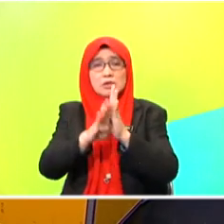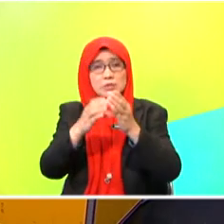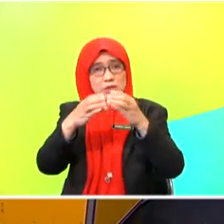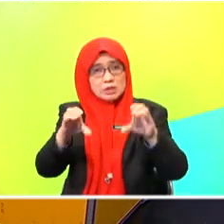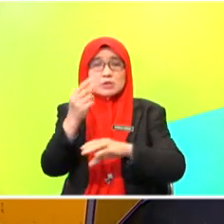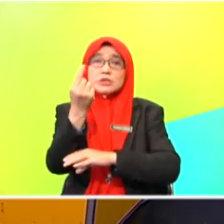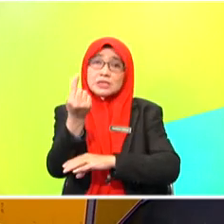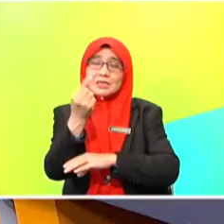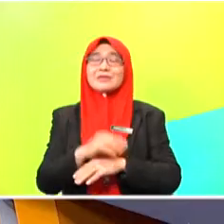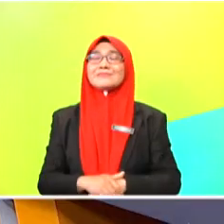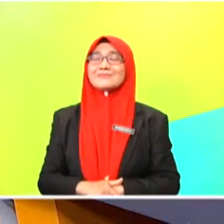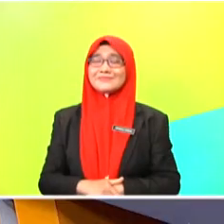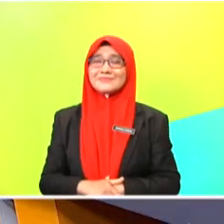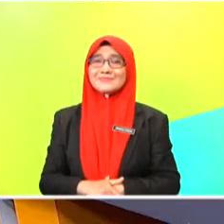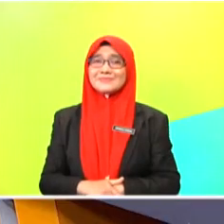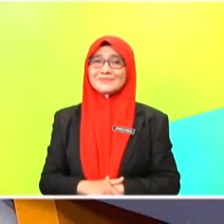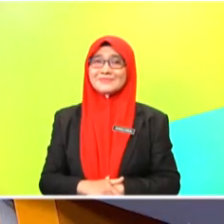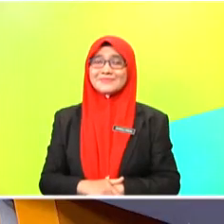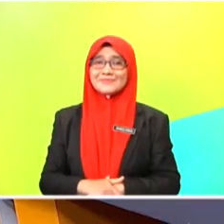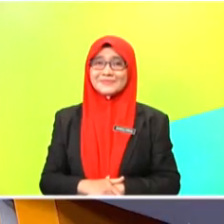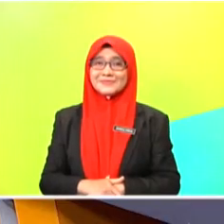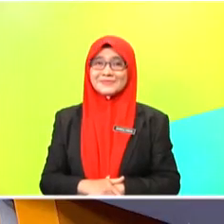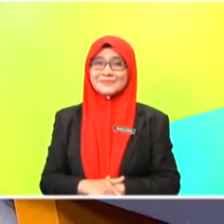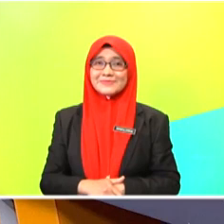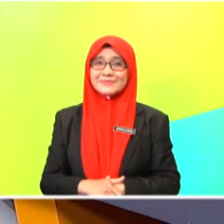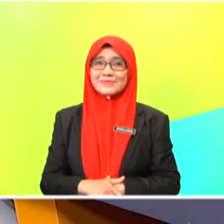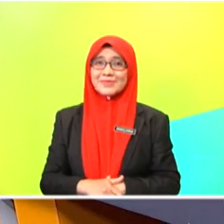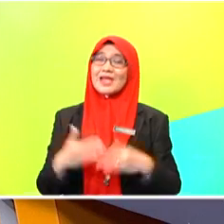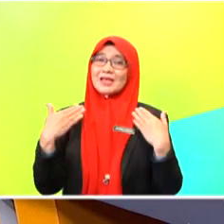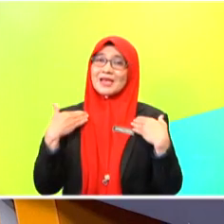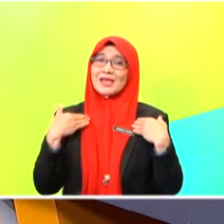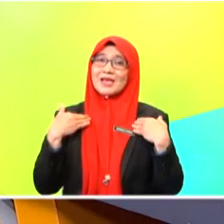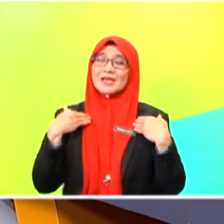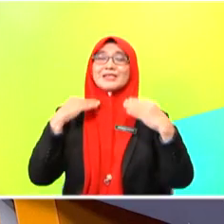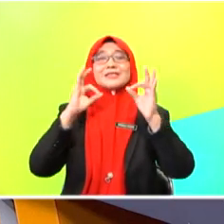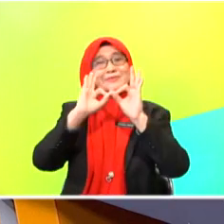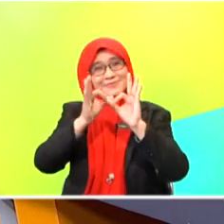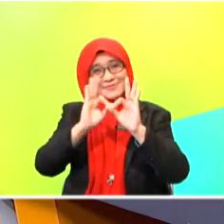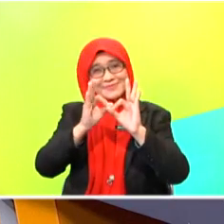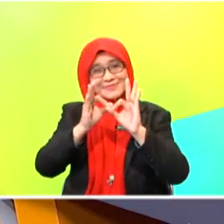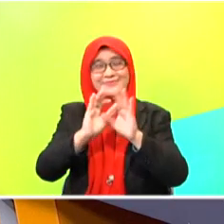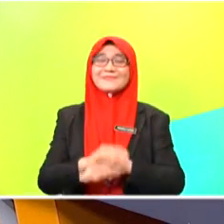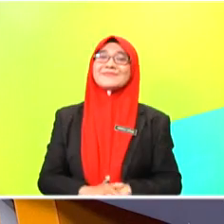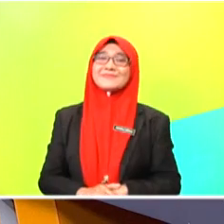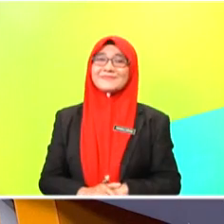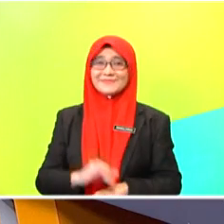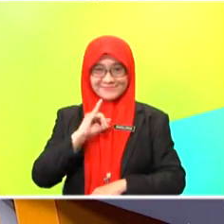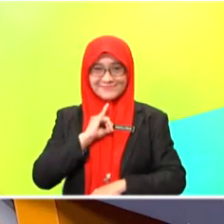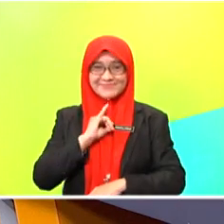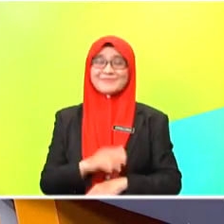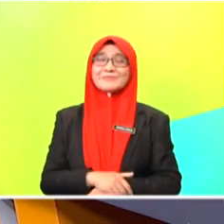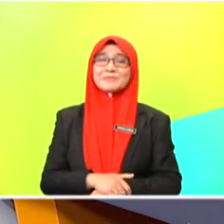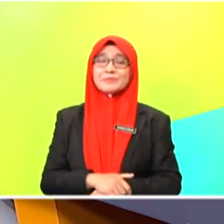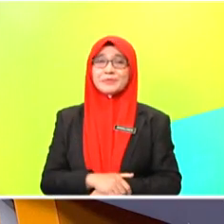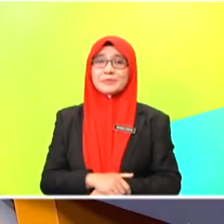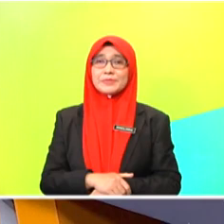pada hari ini. Dan kita juga ingin mengalu-alukan kedatangan jurubahasa kita yang bersama-sama dengan kita juga, Cikgu. Dan sebelum kita memulakan sesi kita,